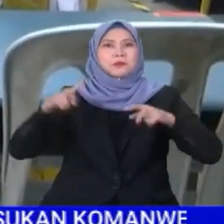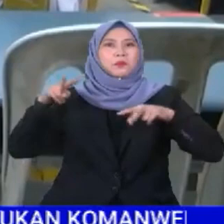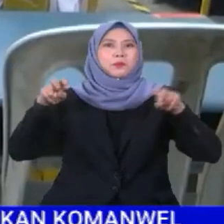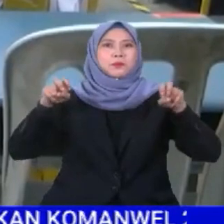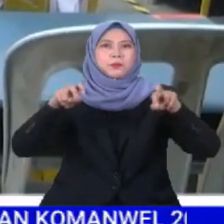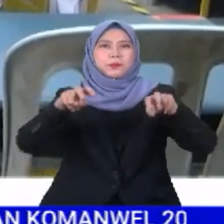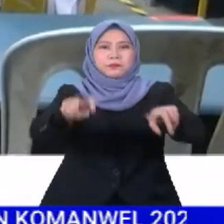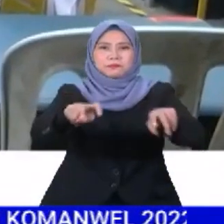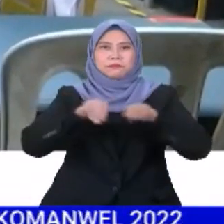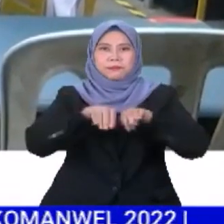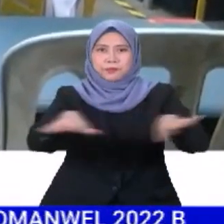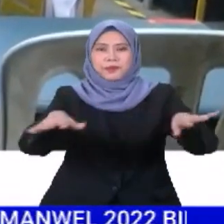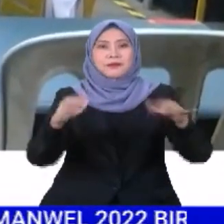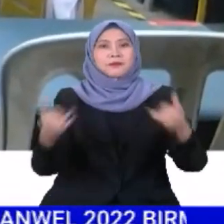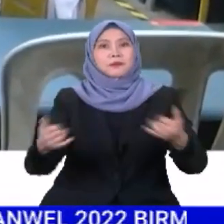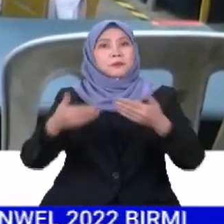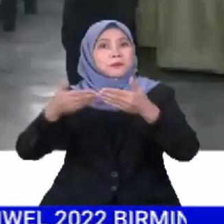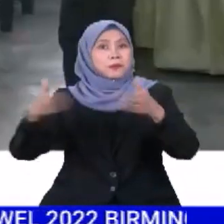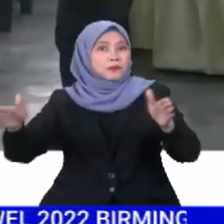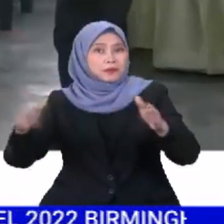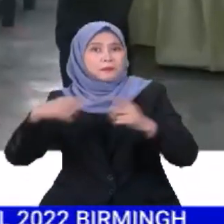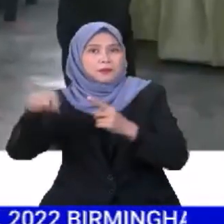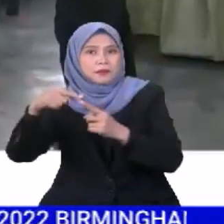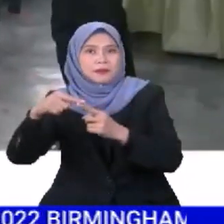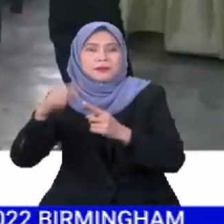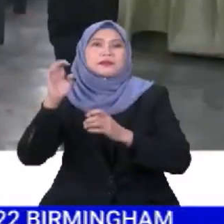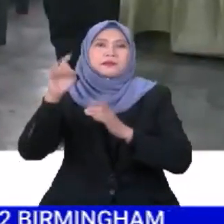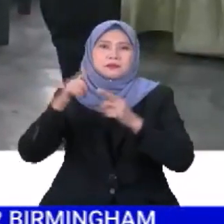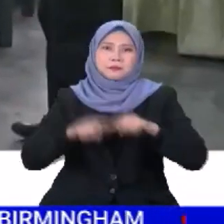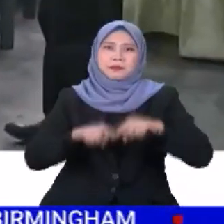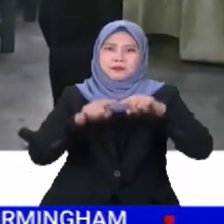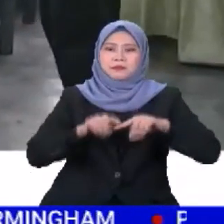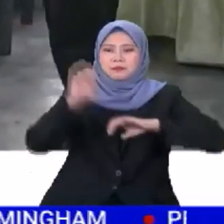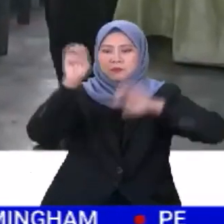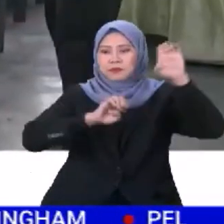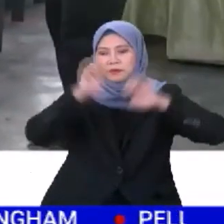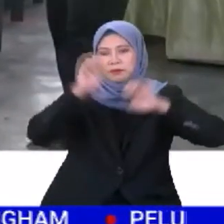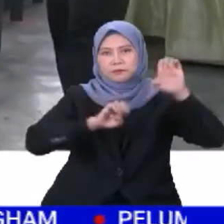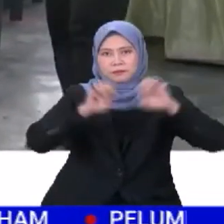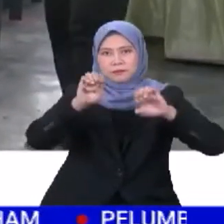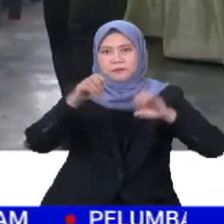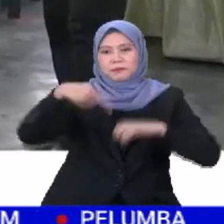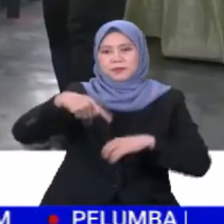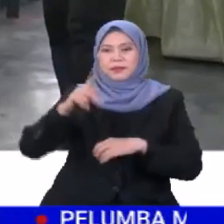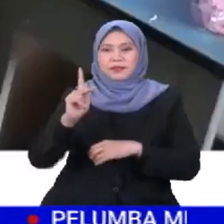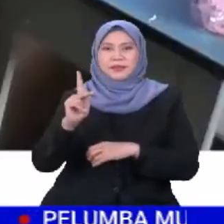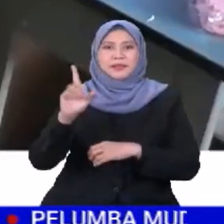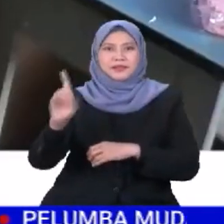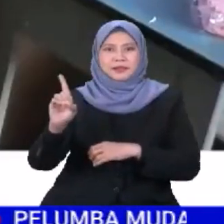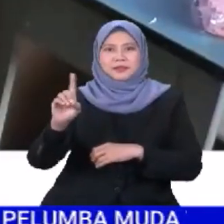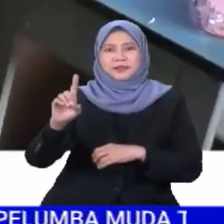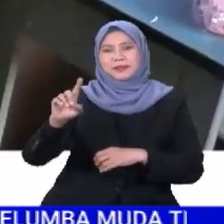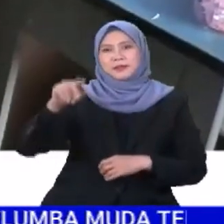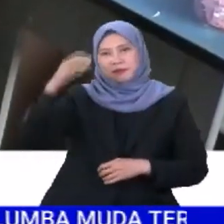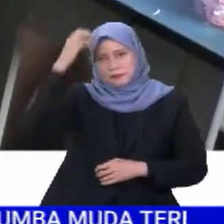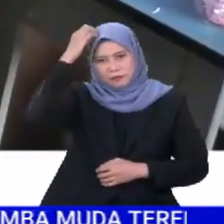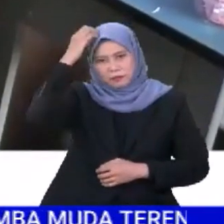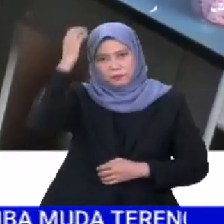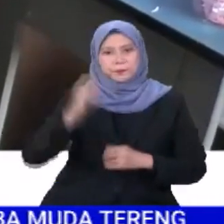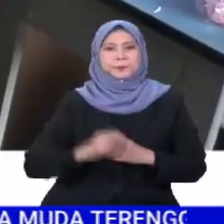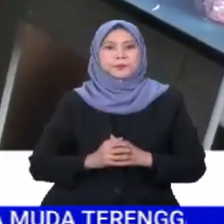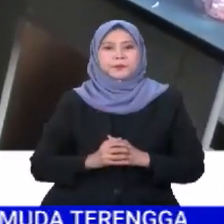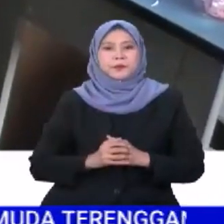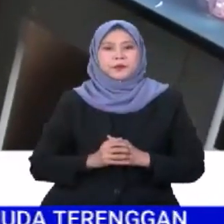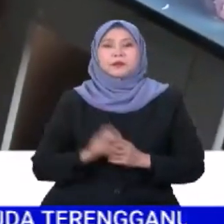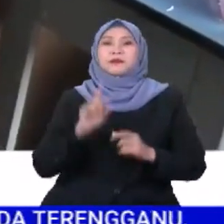keputusan membukanya semula bergantung kepada penilaian risiko ulangan dijalankan VCD selalu Petaling 11